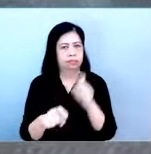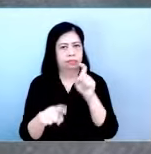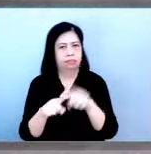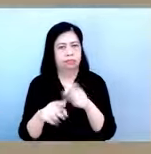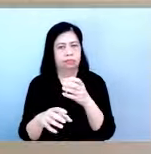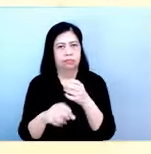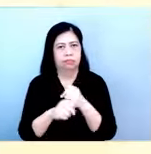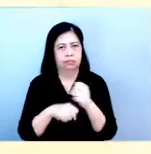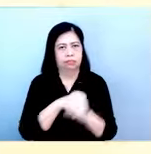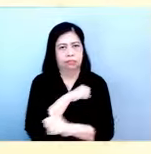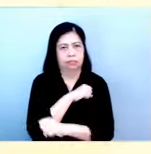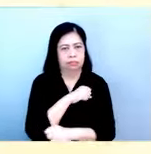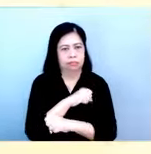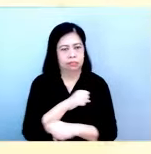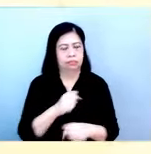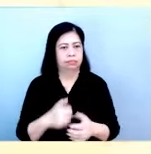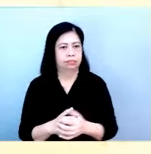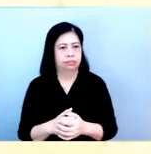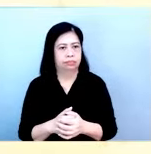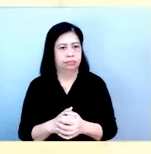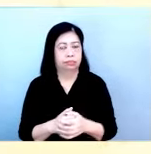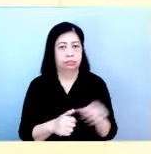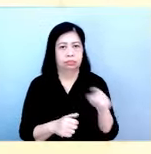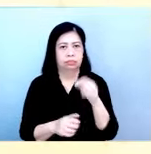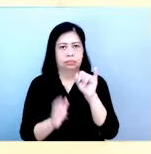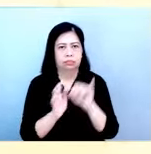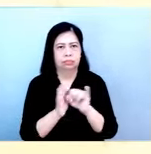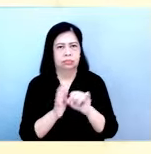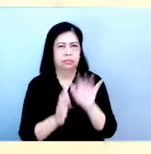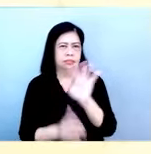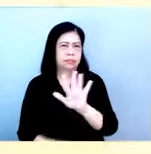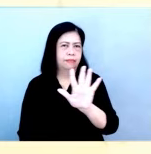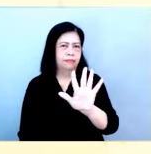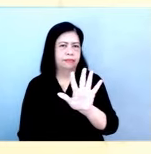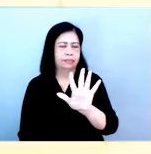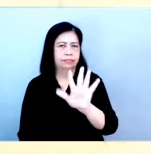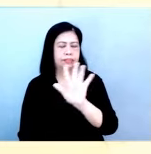modus. Na-identify natin itong grupo, yung mga lima sila.